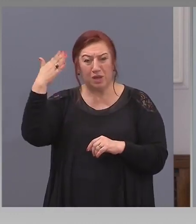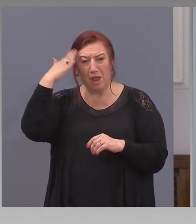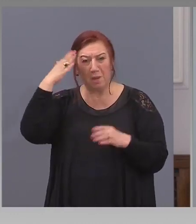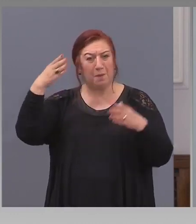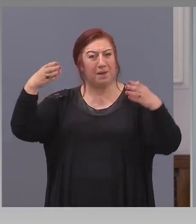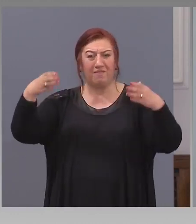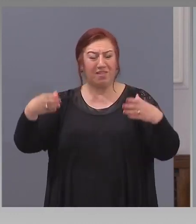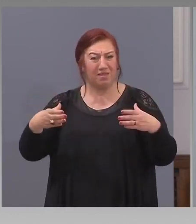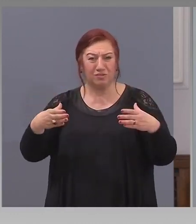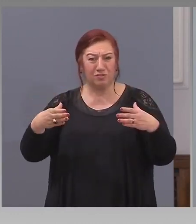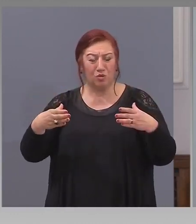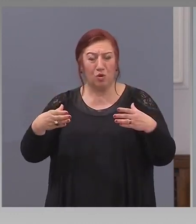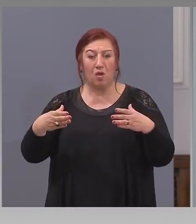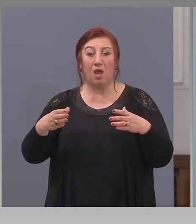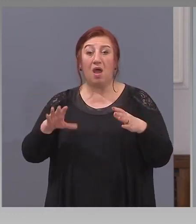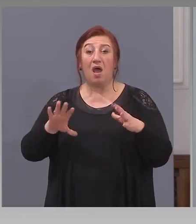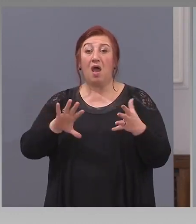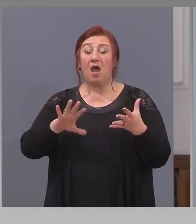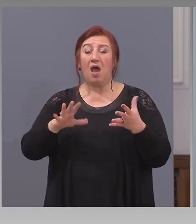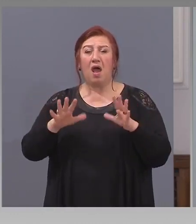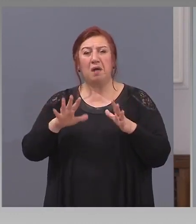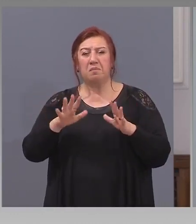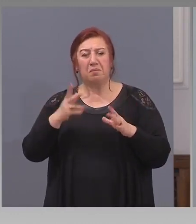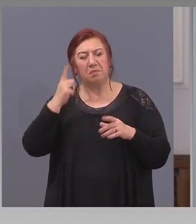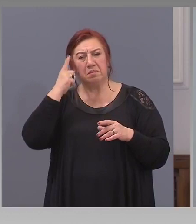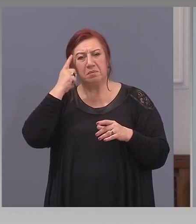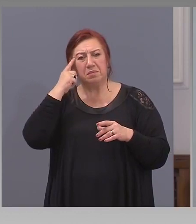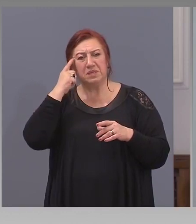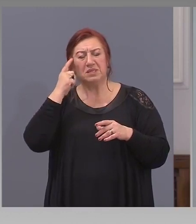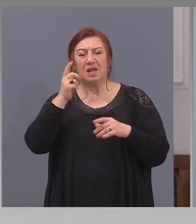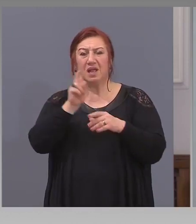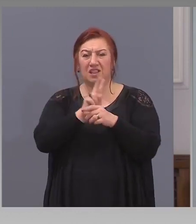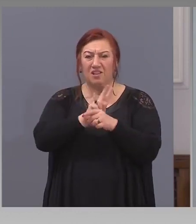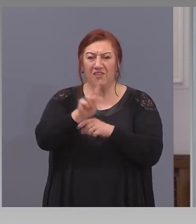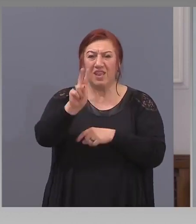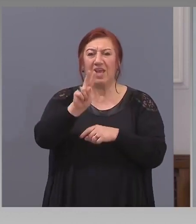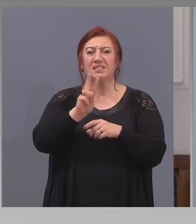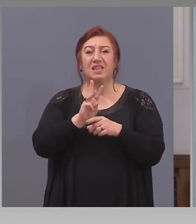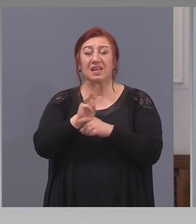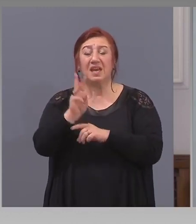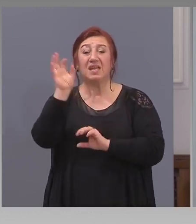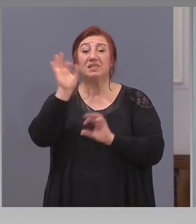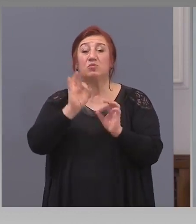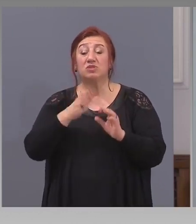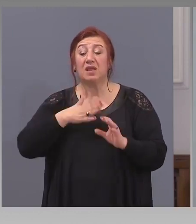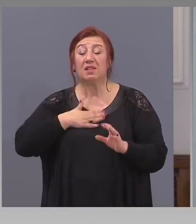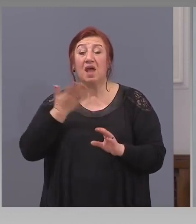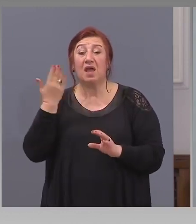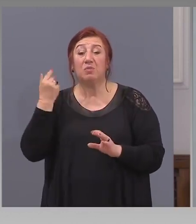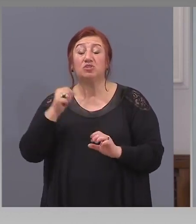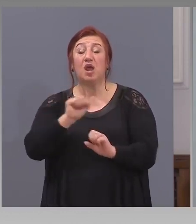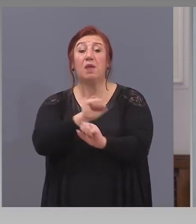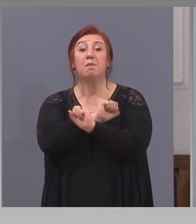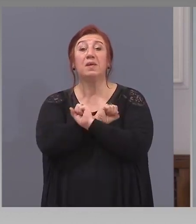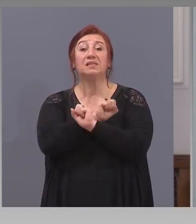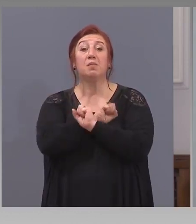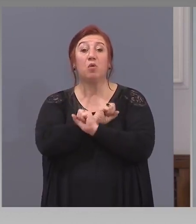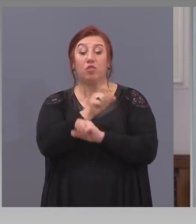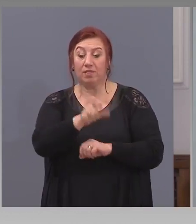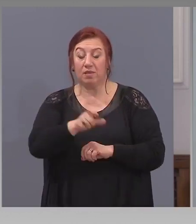управлява, ако не ме лъжа паметта, беше 12 или 13% безработицата. Там някъде беше.